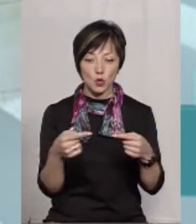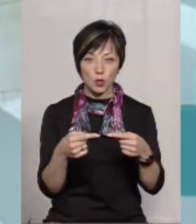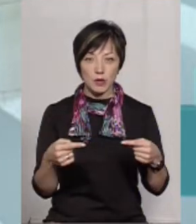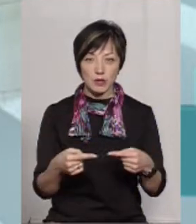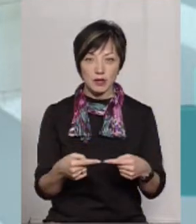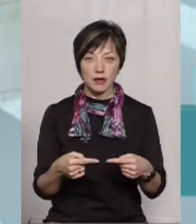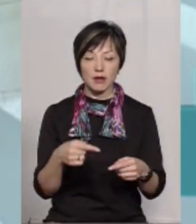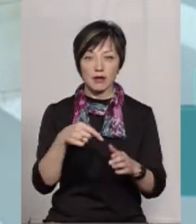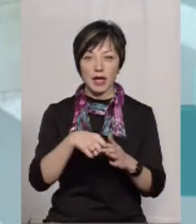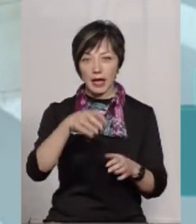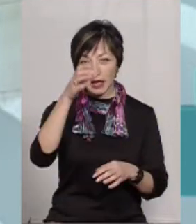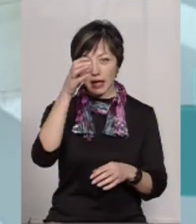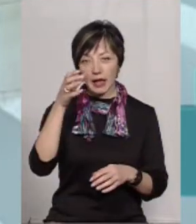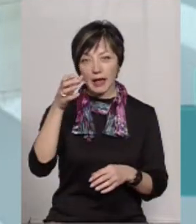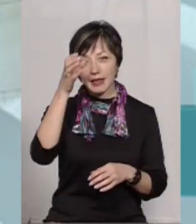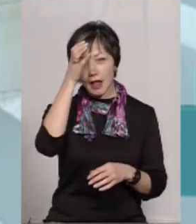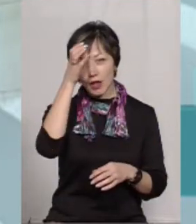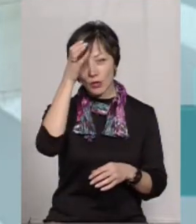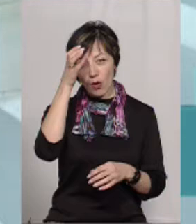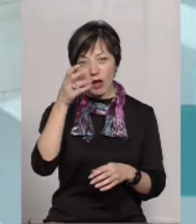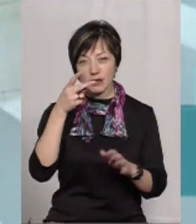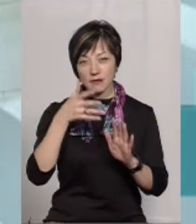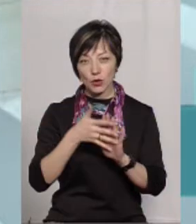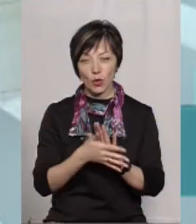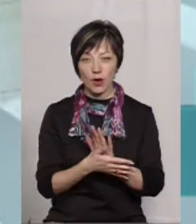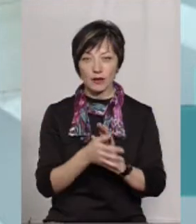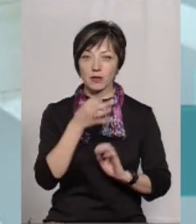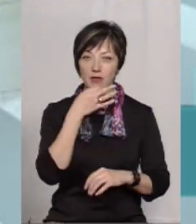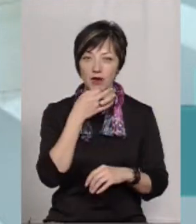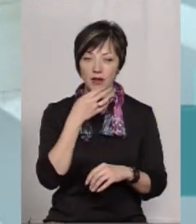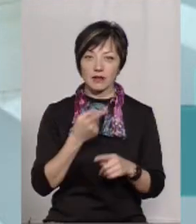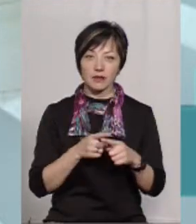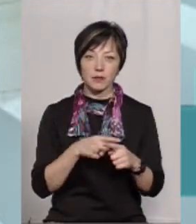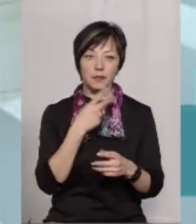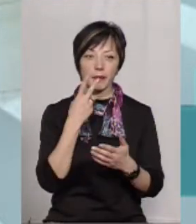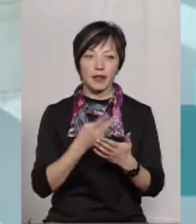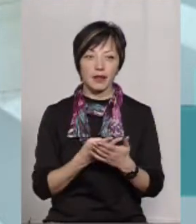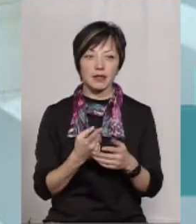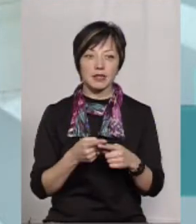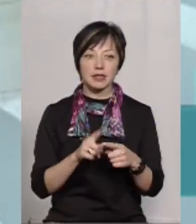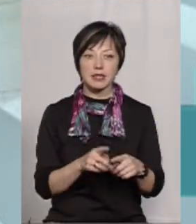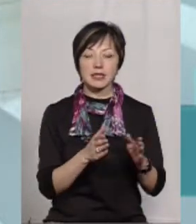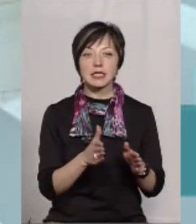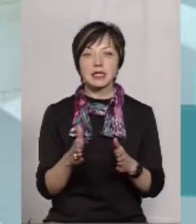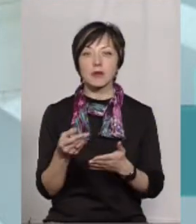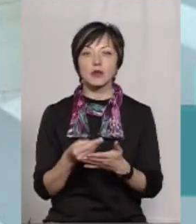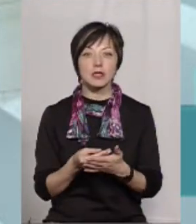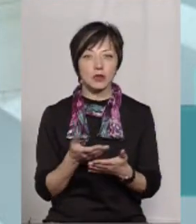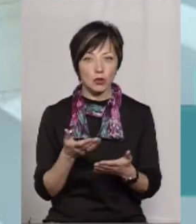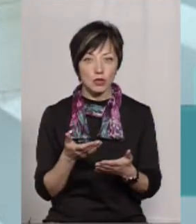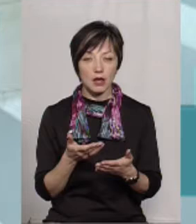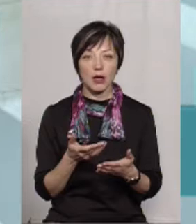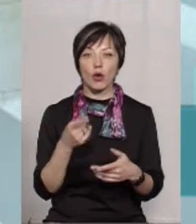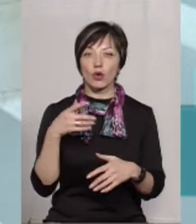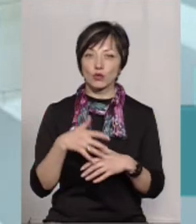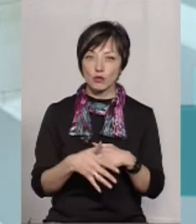відіграє інтелектуально-світоглядна привабливість. А інтелектуально-світоглядна, вона відображає це систему